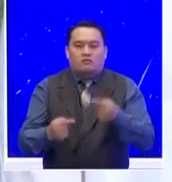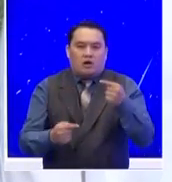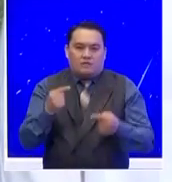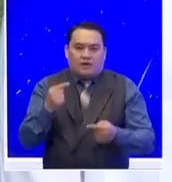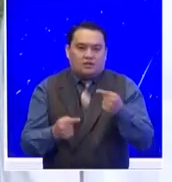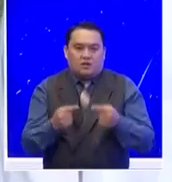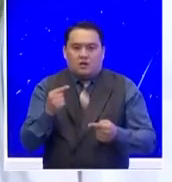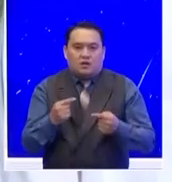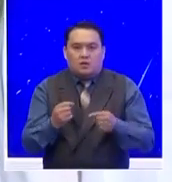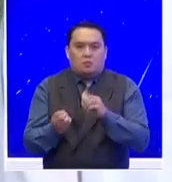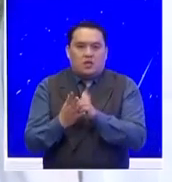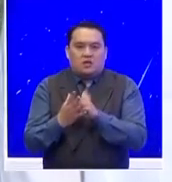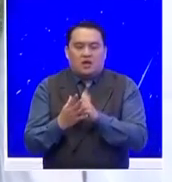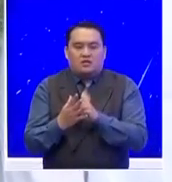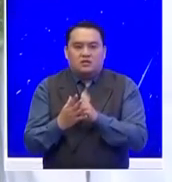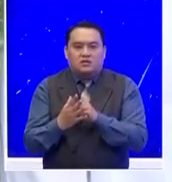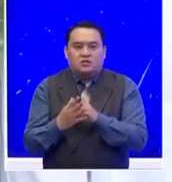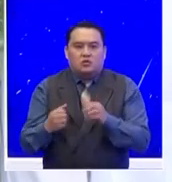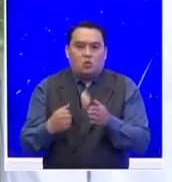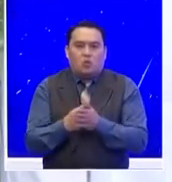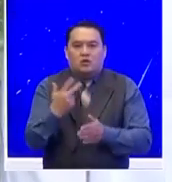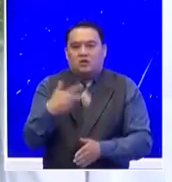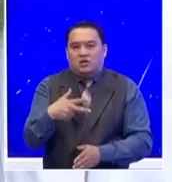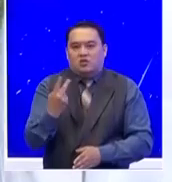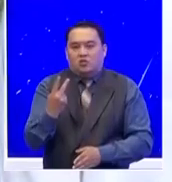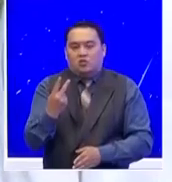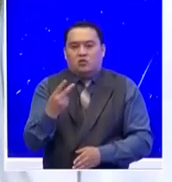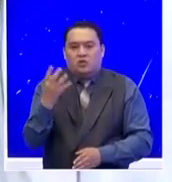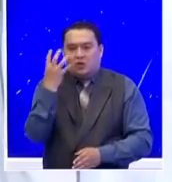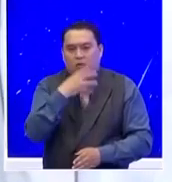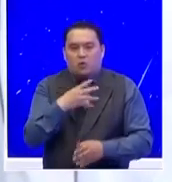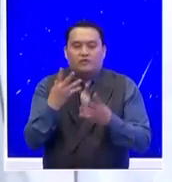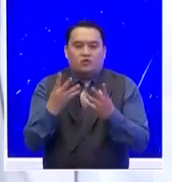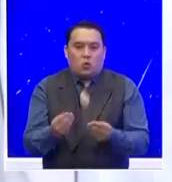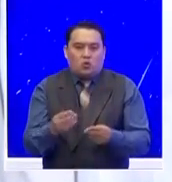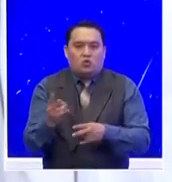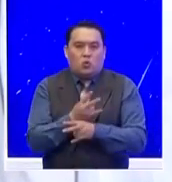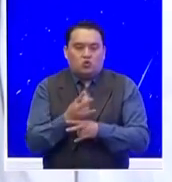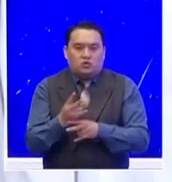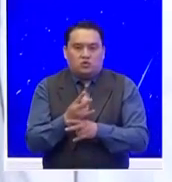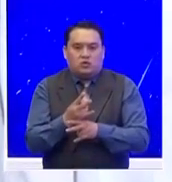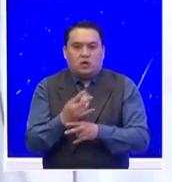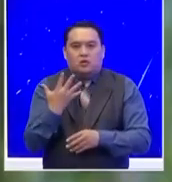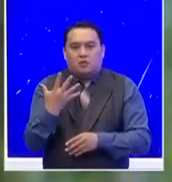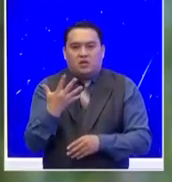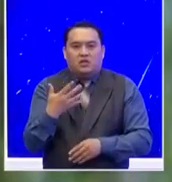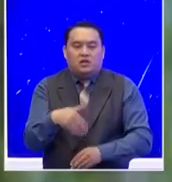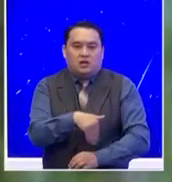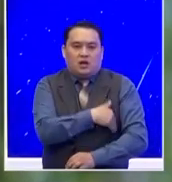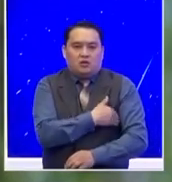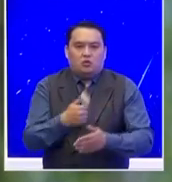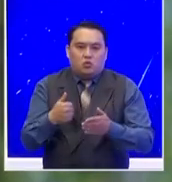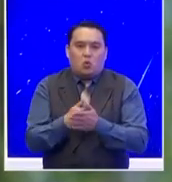от 15 градусов до 32 градусов тепла в дневное время и в ночное время от 5 градусов